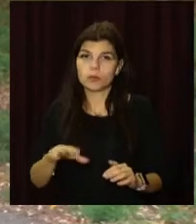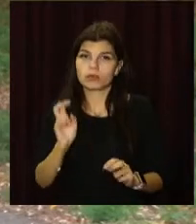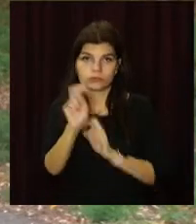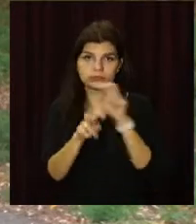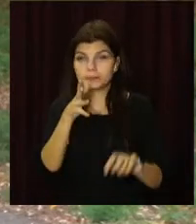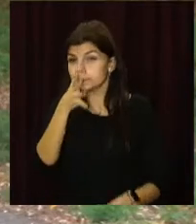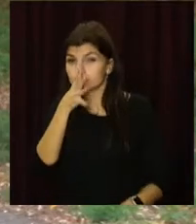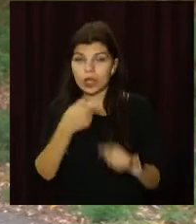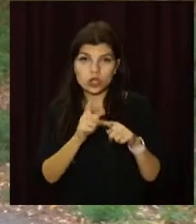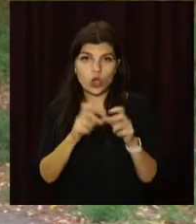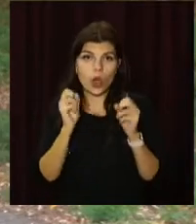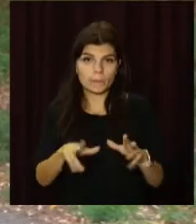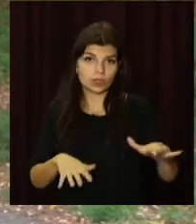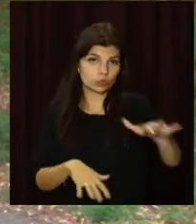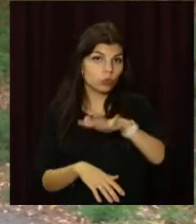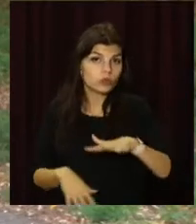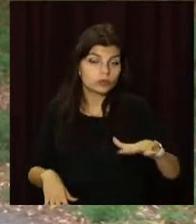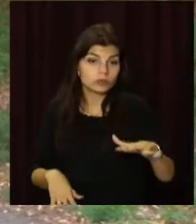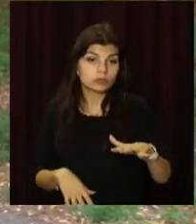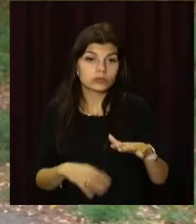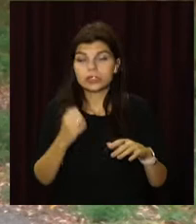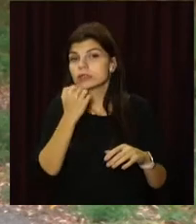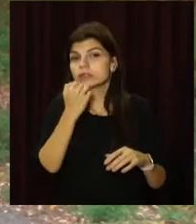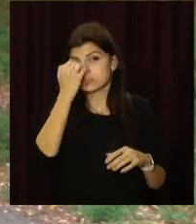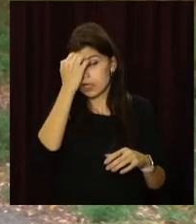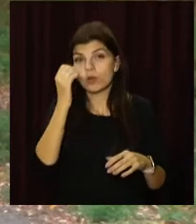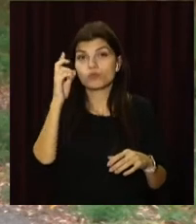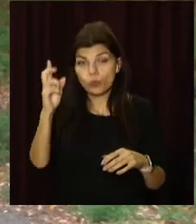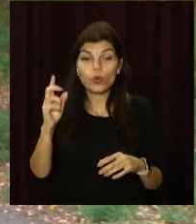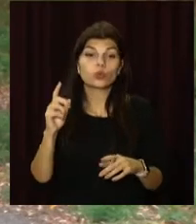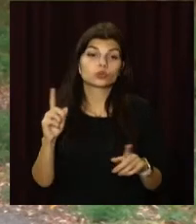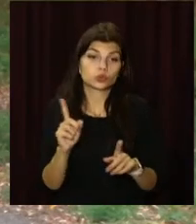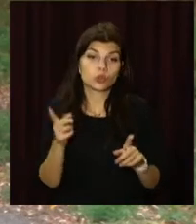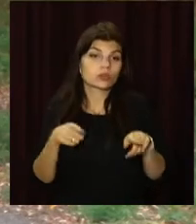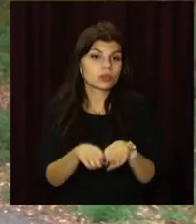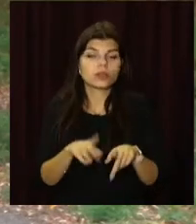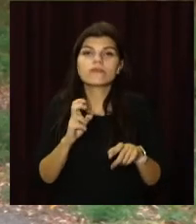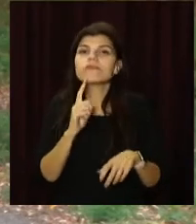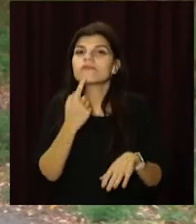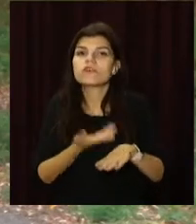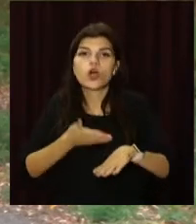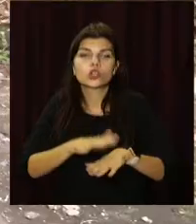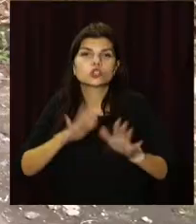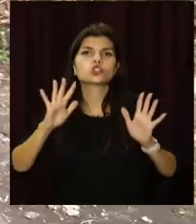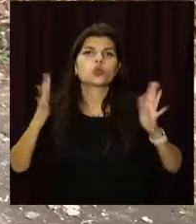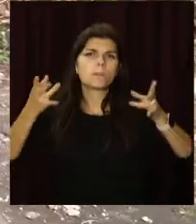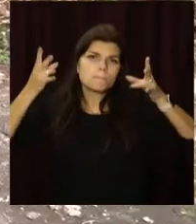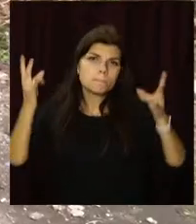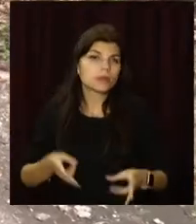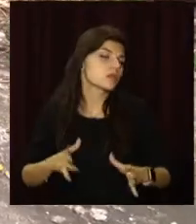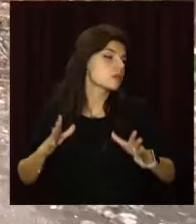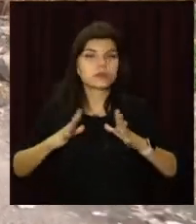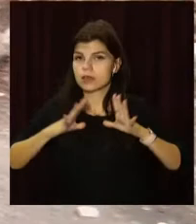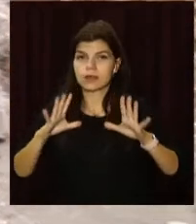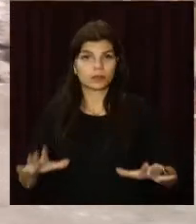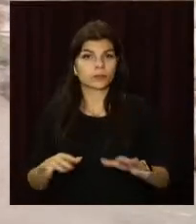на цій небезпечній зоні. Дякувати Богу, таких важких випадків у нас не було. Незабаром